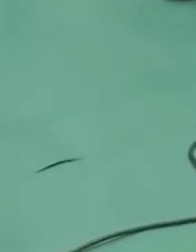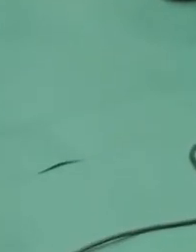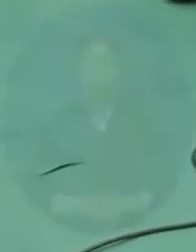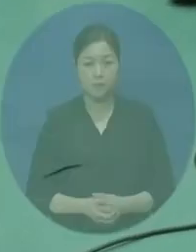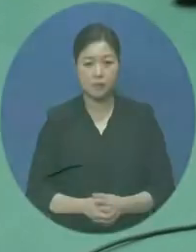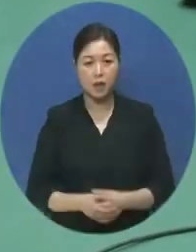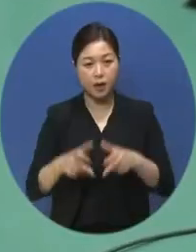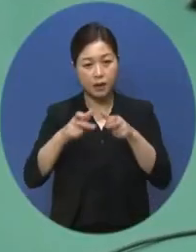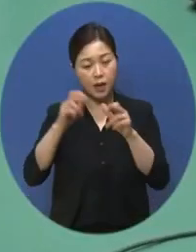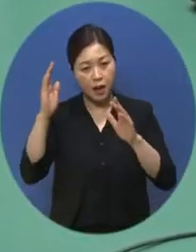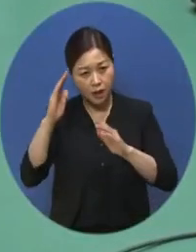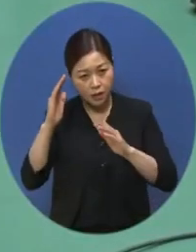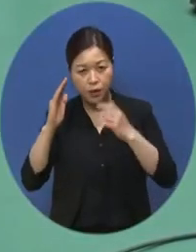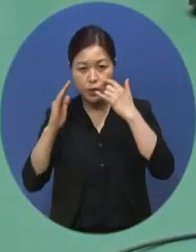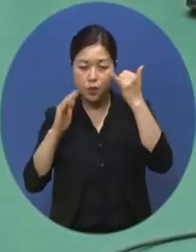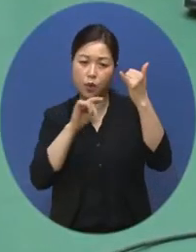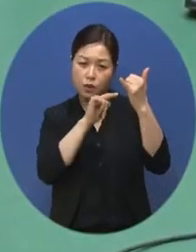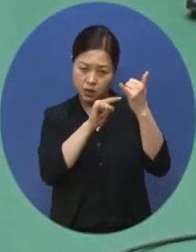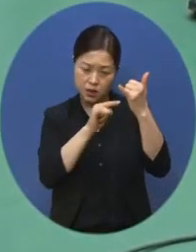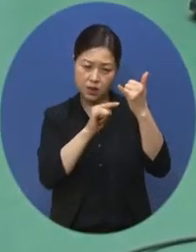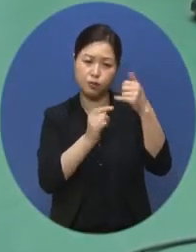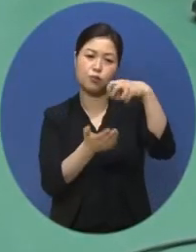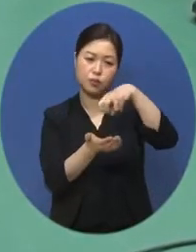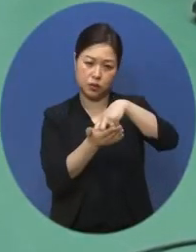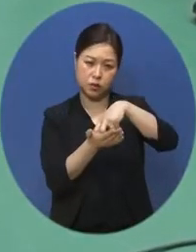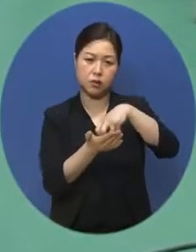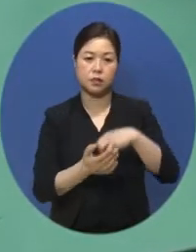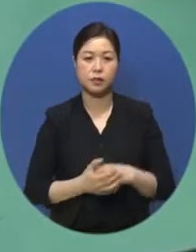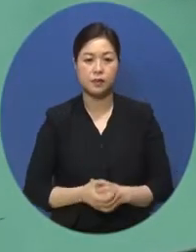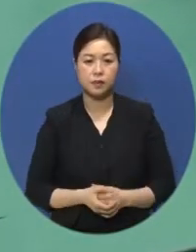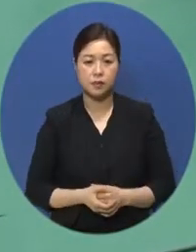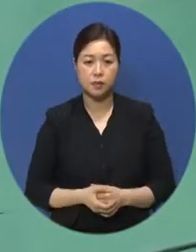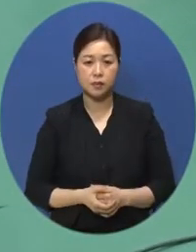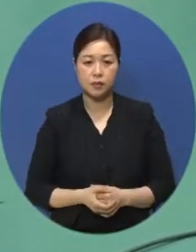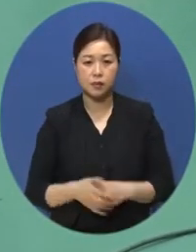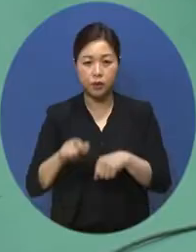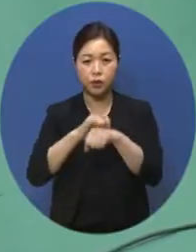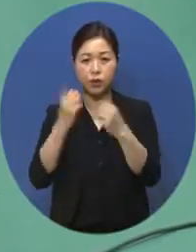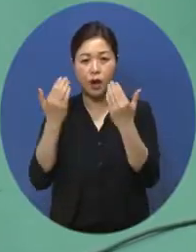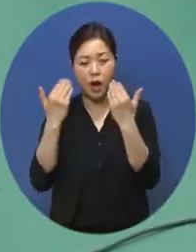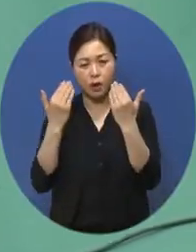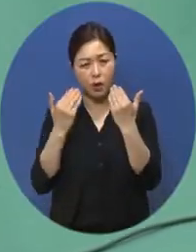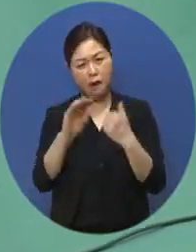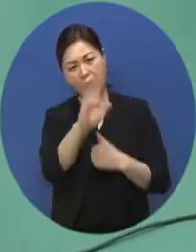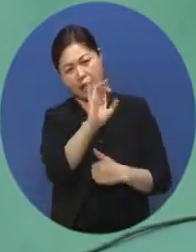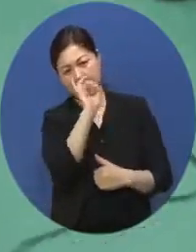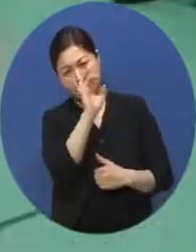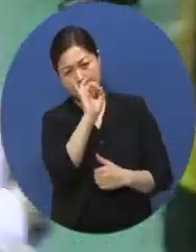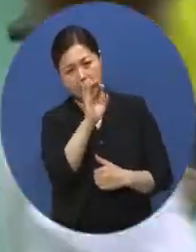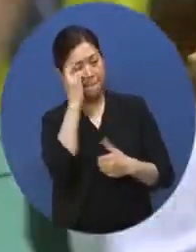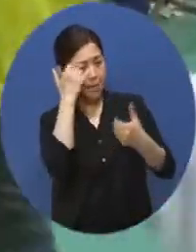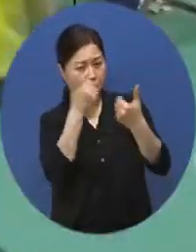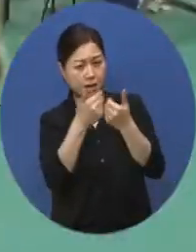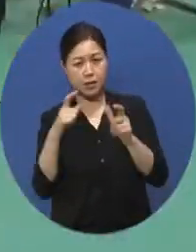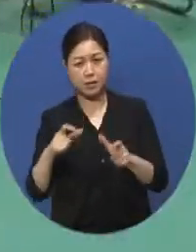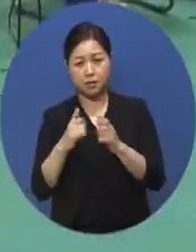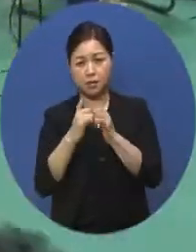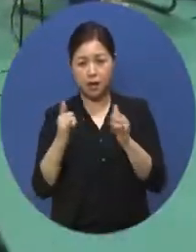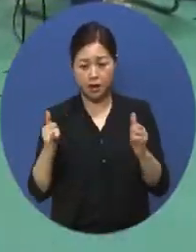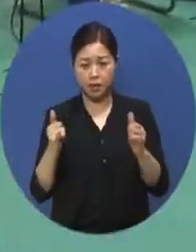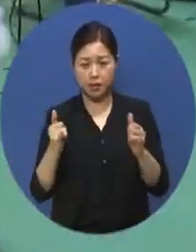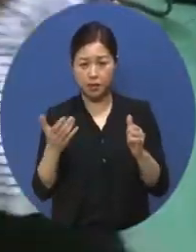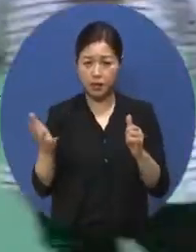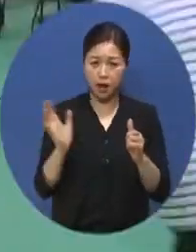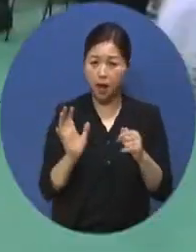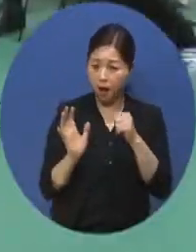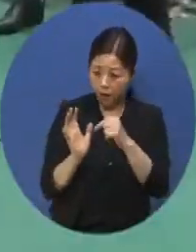장애 학생 부모들이 무릎을 꿇었습니다. 특수학교는 안 된다며 반대하는 지역 주민들 앞에